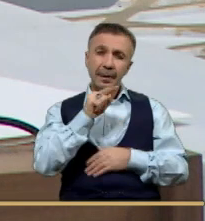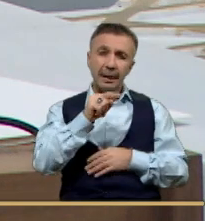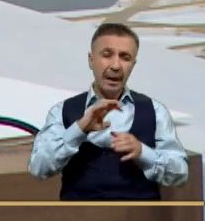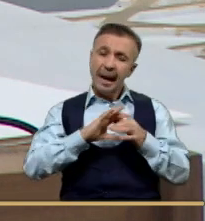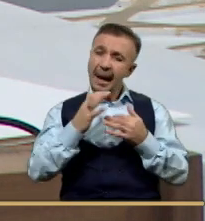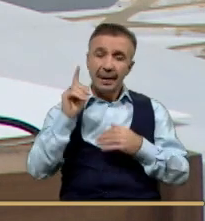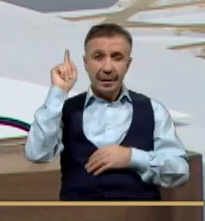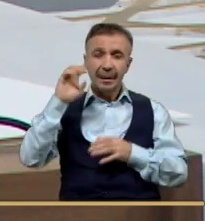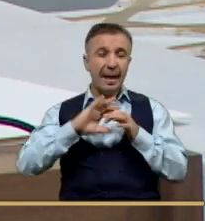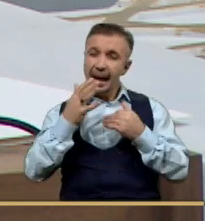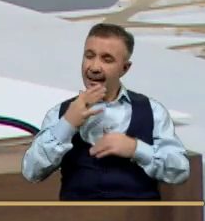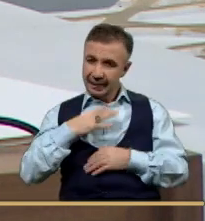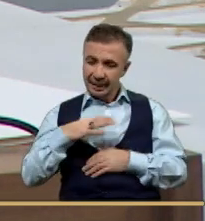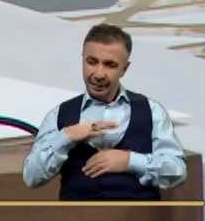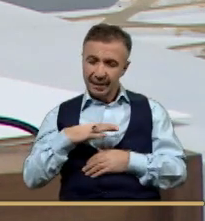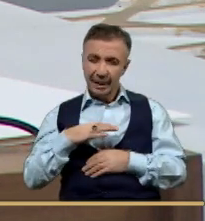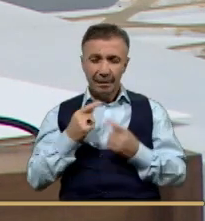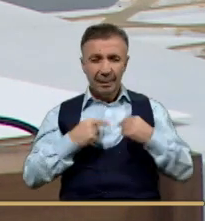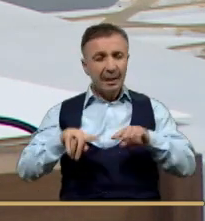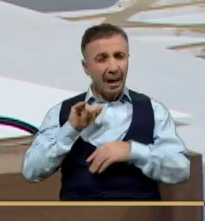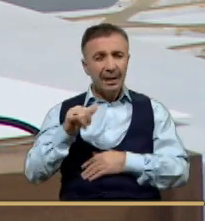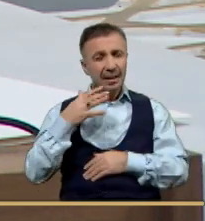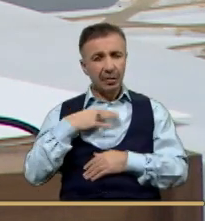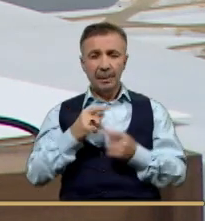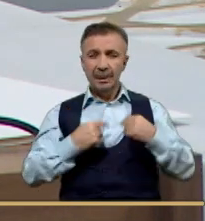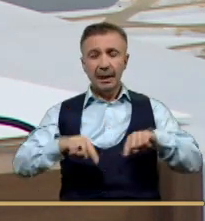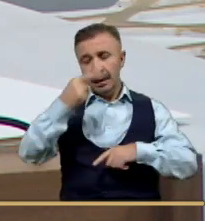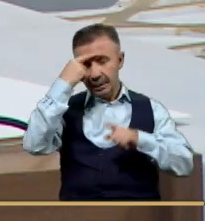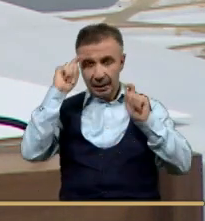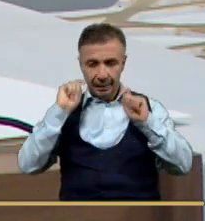etmiş istemişse biz de onları istiyoruz, bizlere nasip eyle."